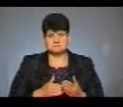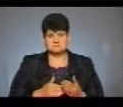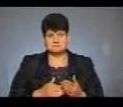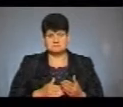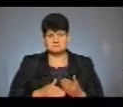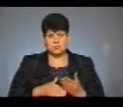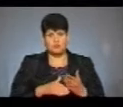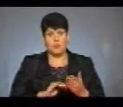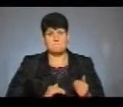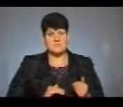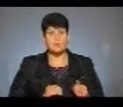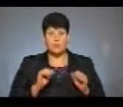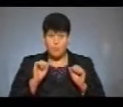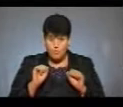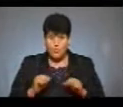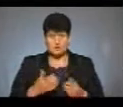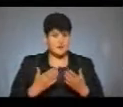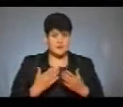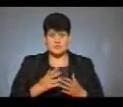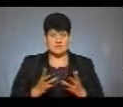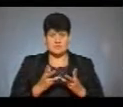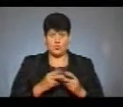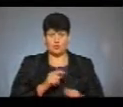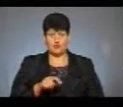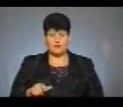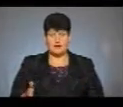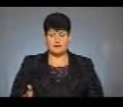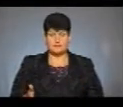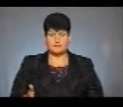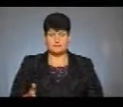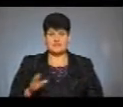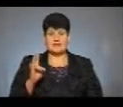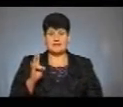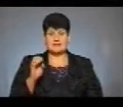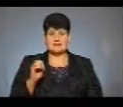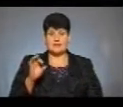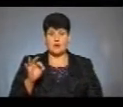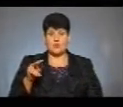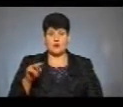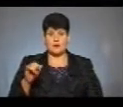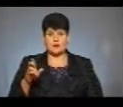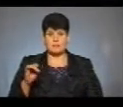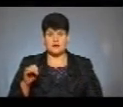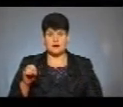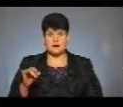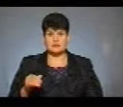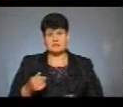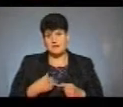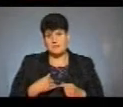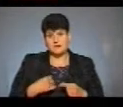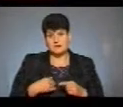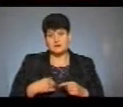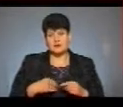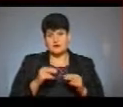робити преференції бізнесу, але не за рахунок людини найманої праці. От поясніть цей термін неоліберал. Ви вже не знаю. От для мене це теж, я